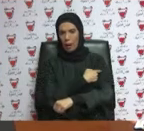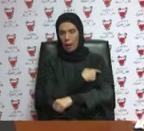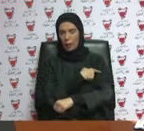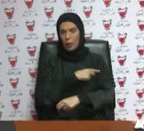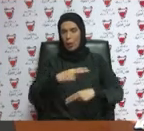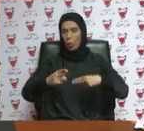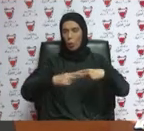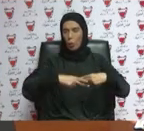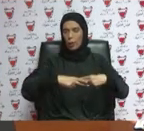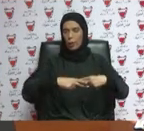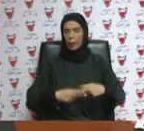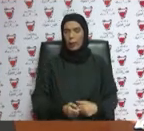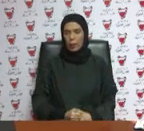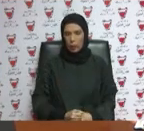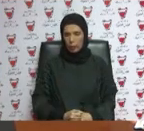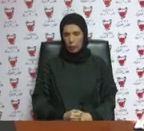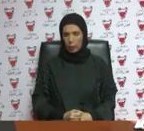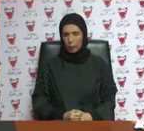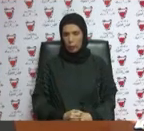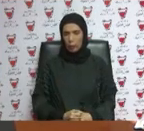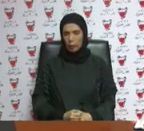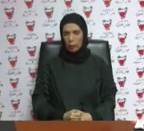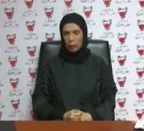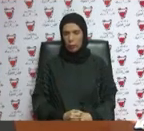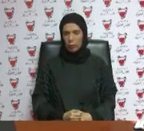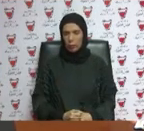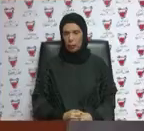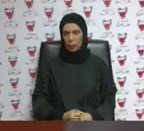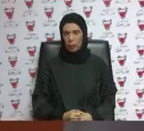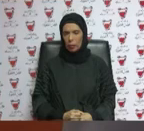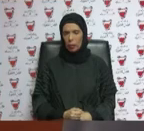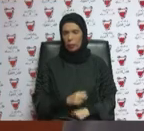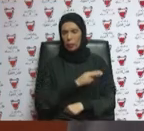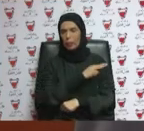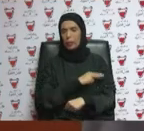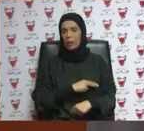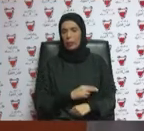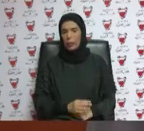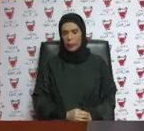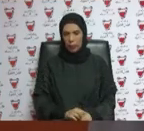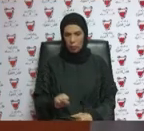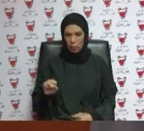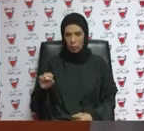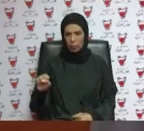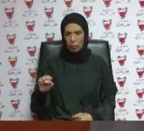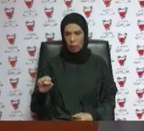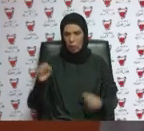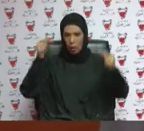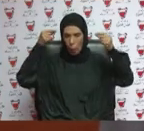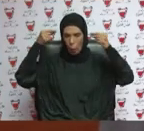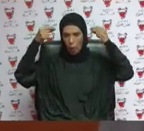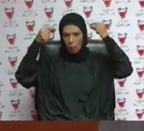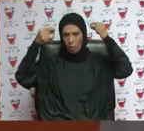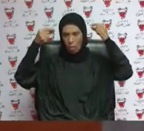كانت هذه العيادات كثيرا من أعضائها خصوصا من الممرضات